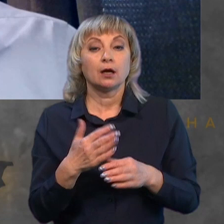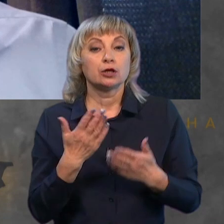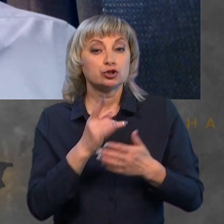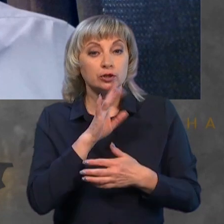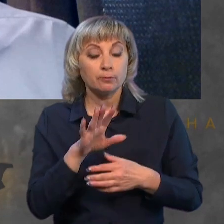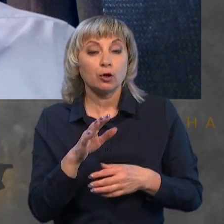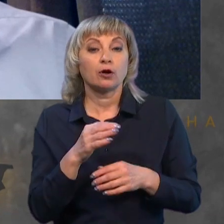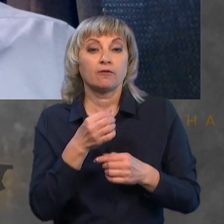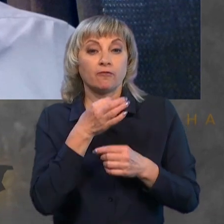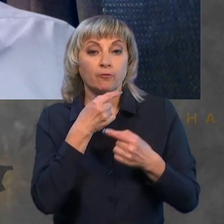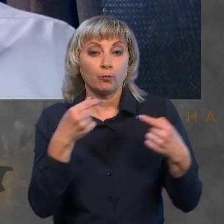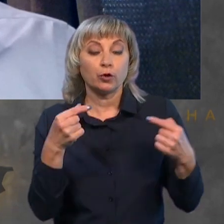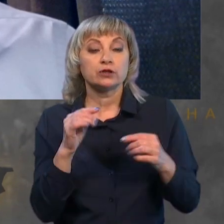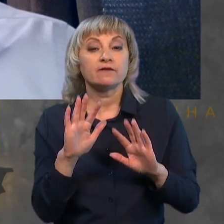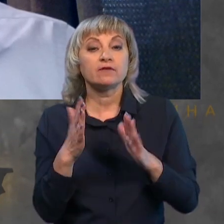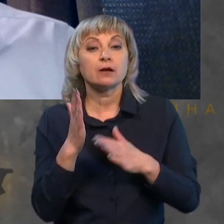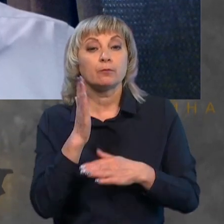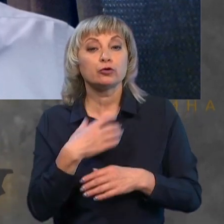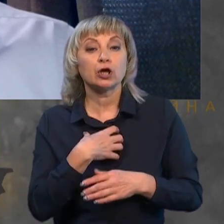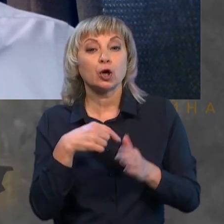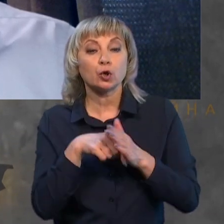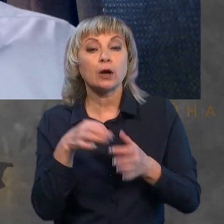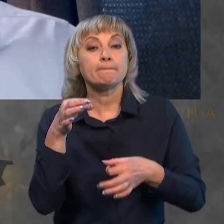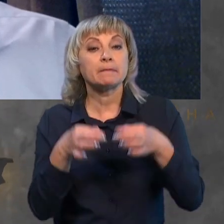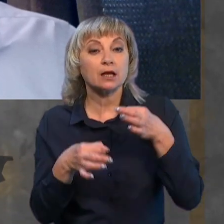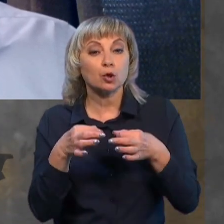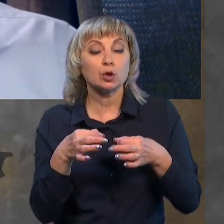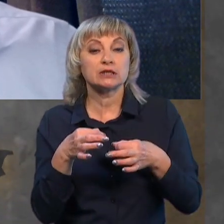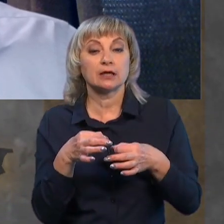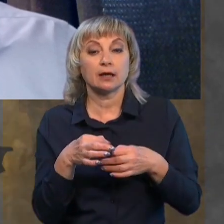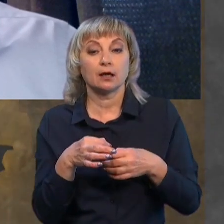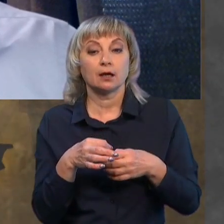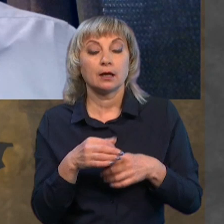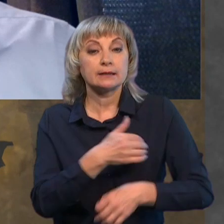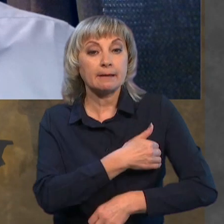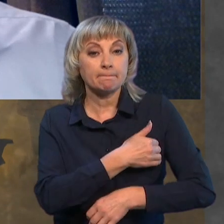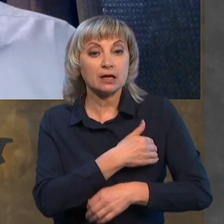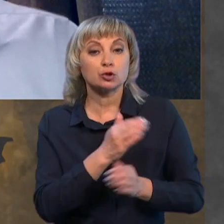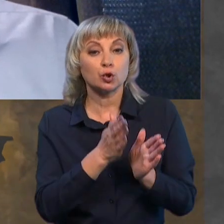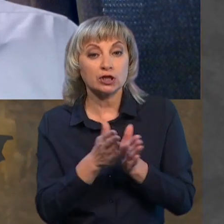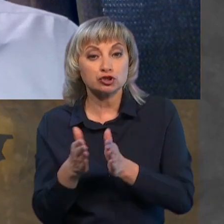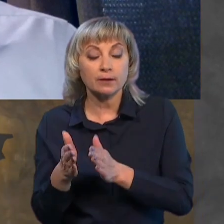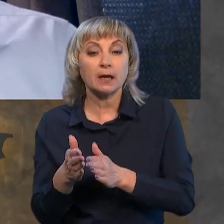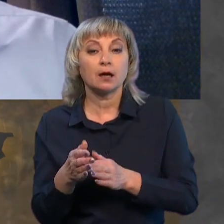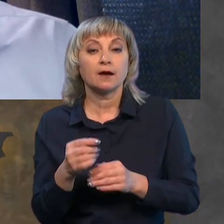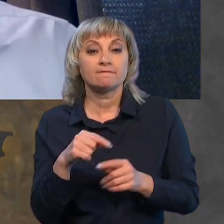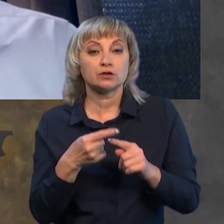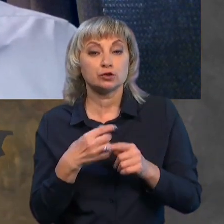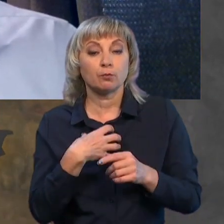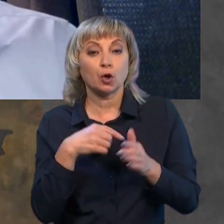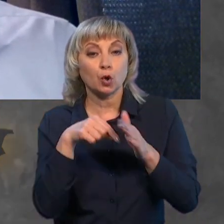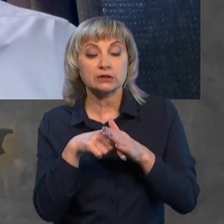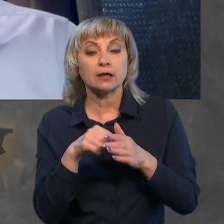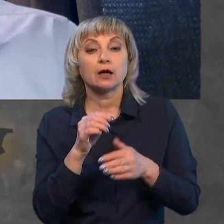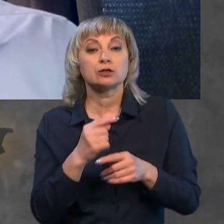то в будь-якому випадку буде відігравати вже роль природа, так, тобто природні температурні режими. І от і в цьому контексті, то, скоріше за